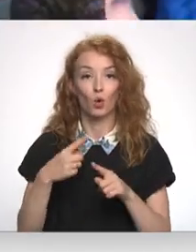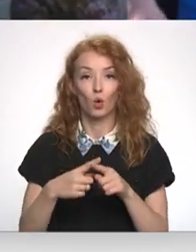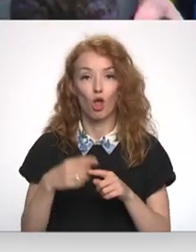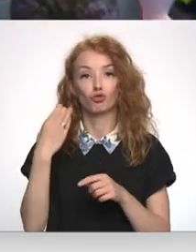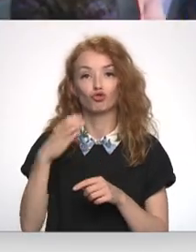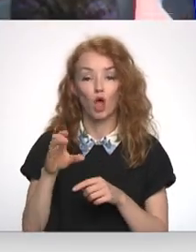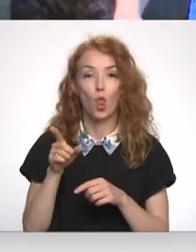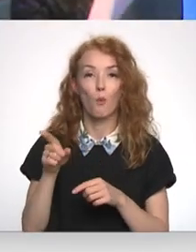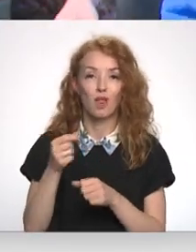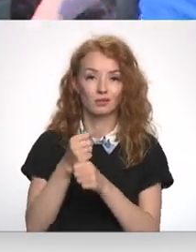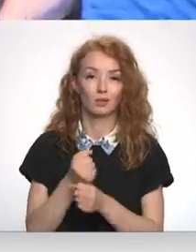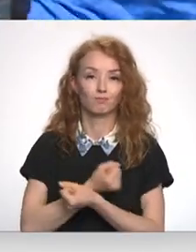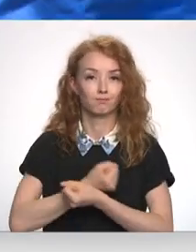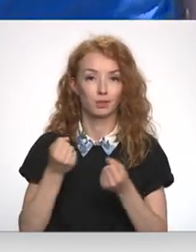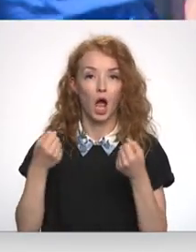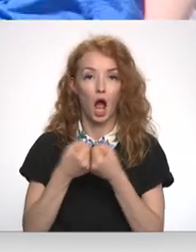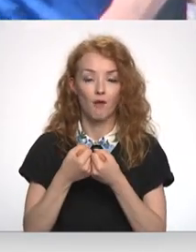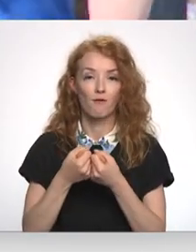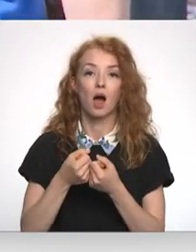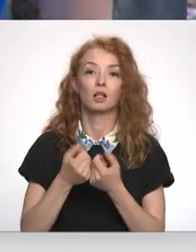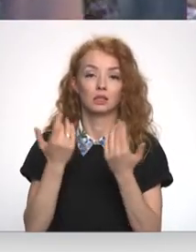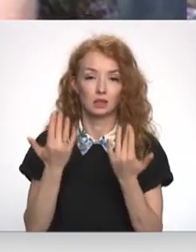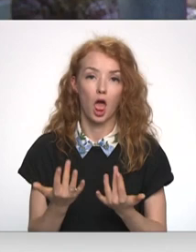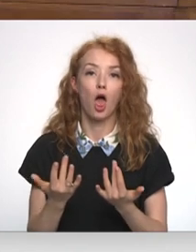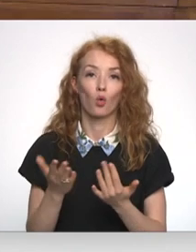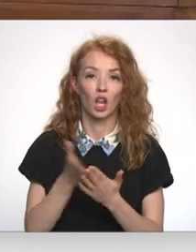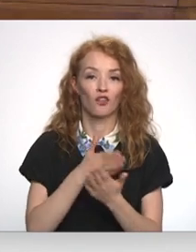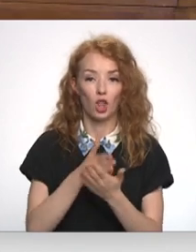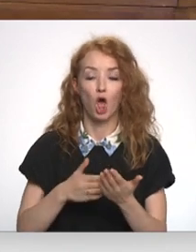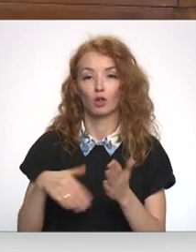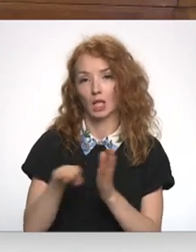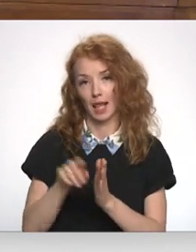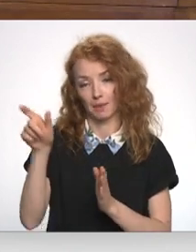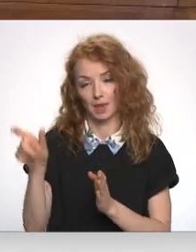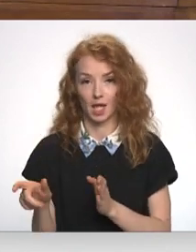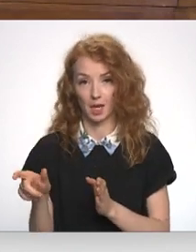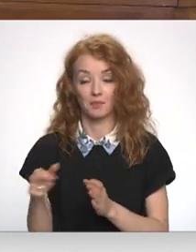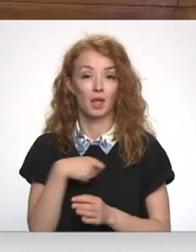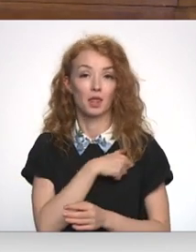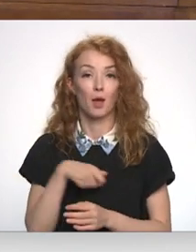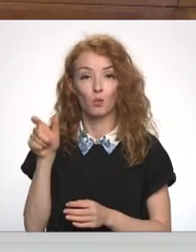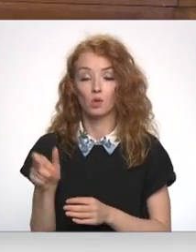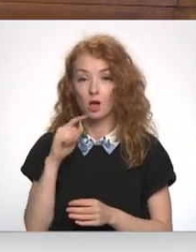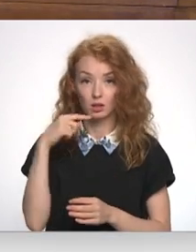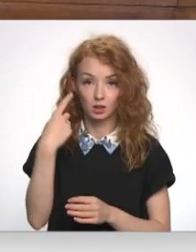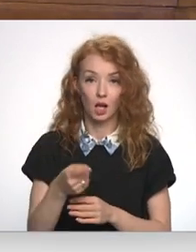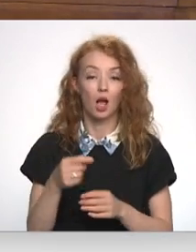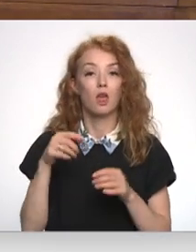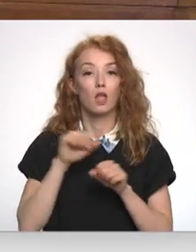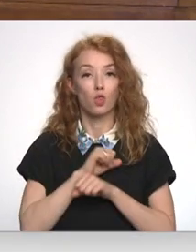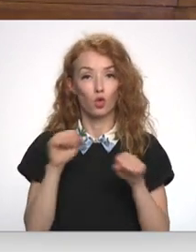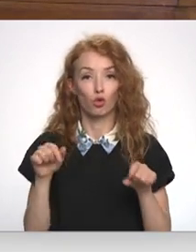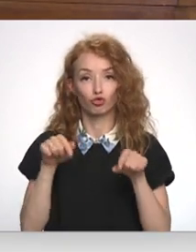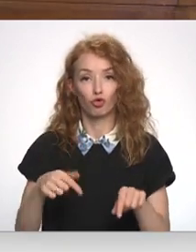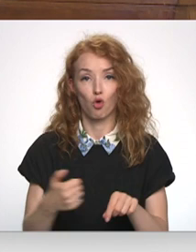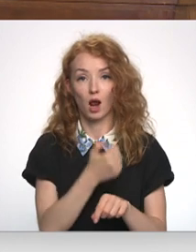Černobiļas atomelektrostacijas avārijas seko likvidēšanas dalībniekiem. Mums ir jānodrošina, ka vidējā pensija šogad